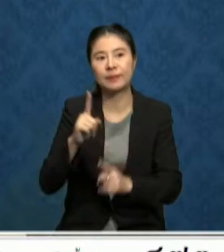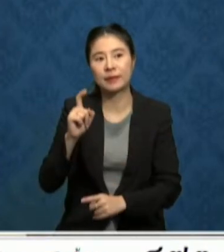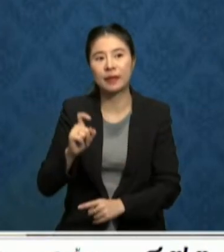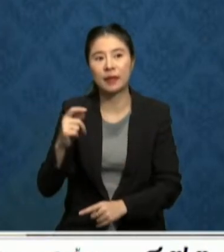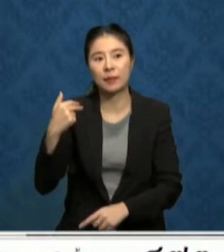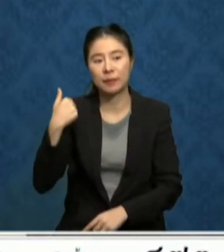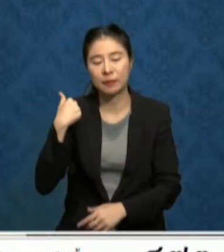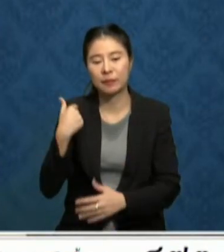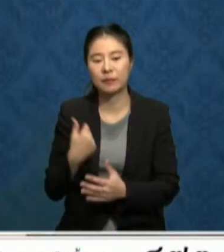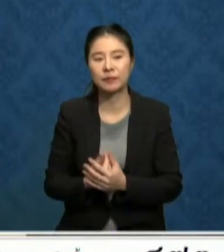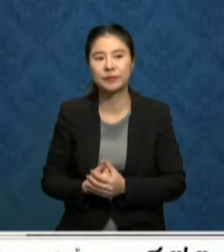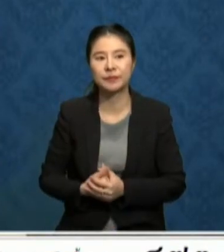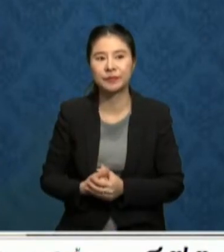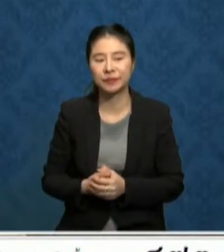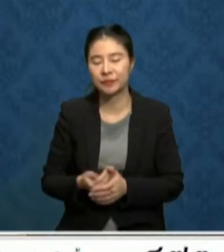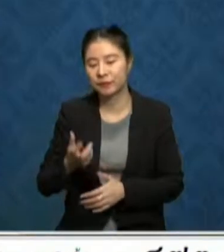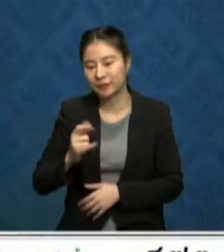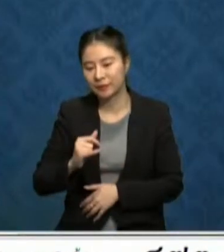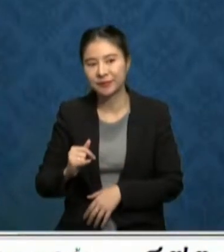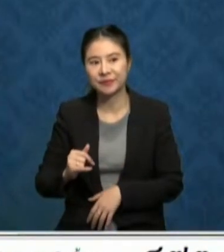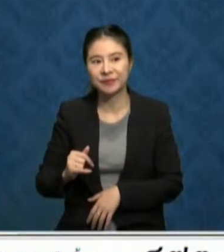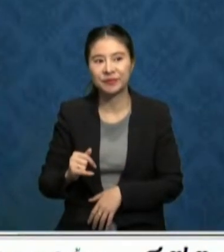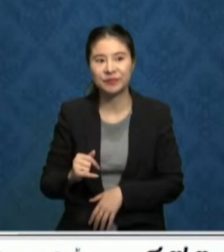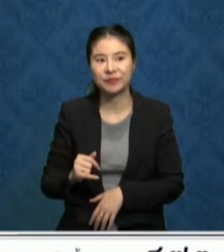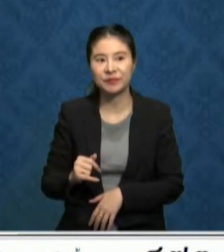รายต่อทรัพย์สินและ